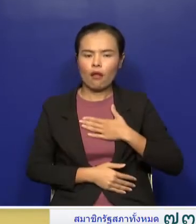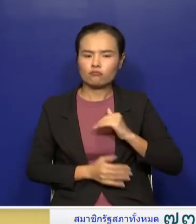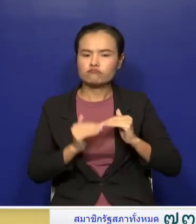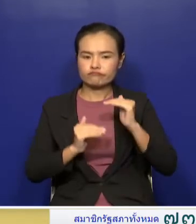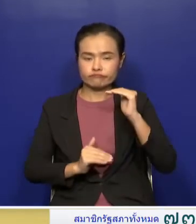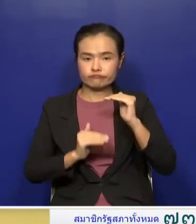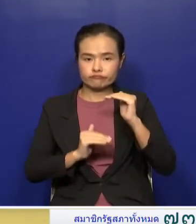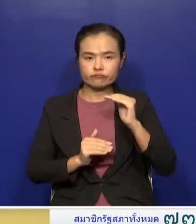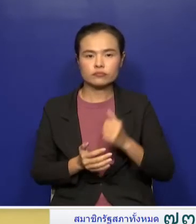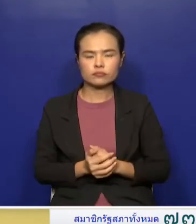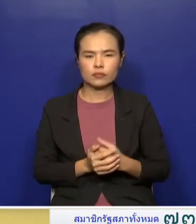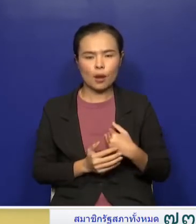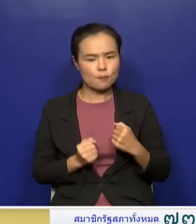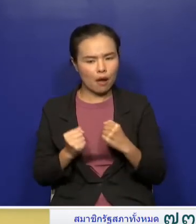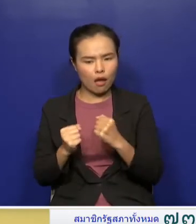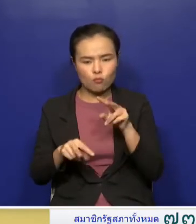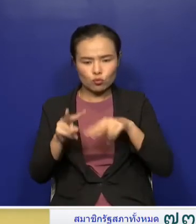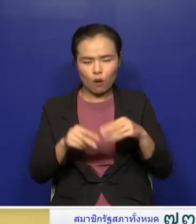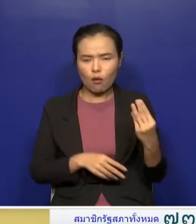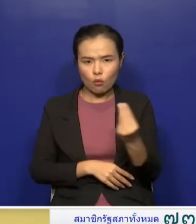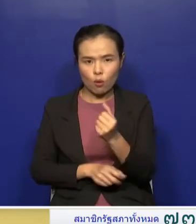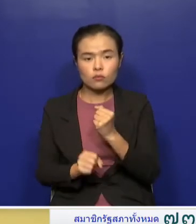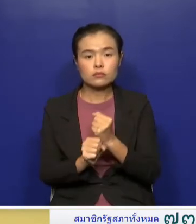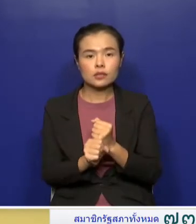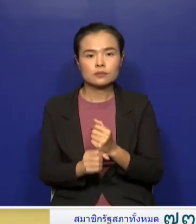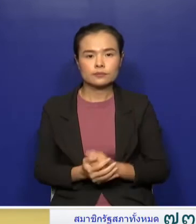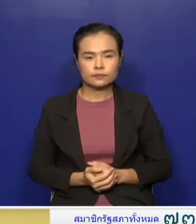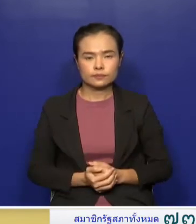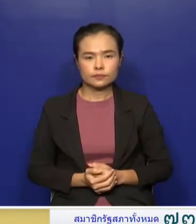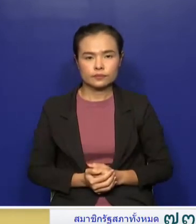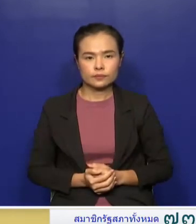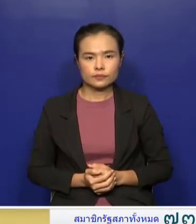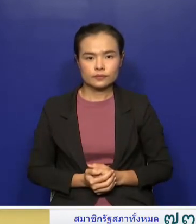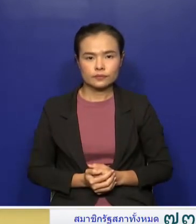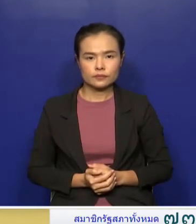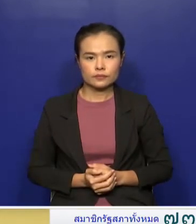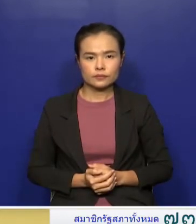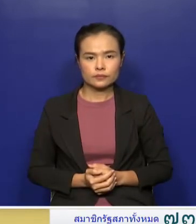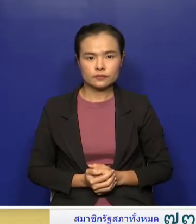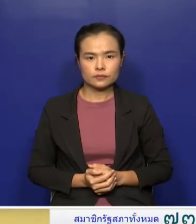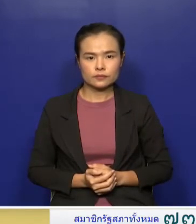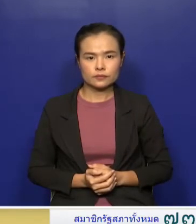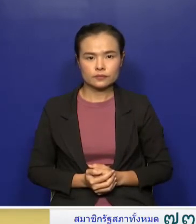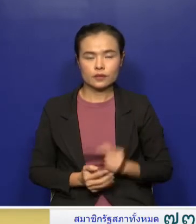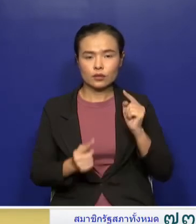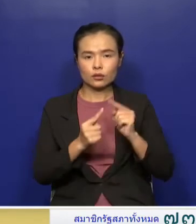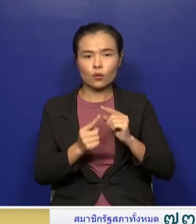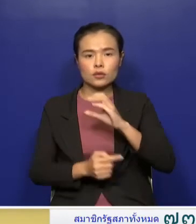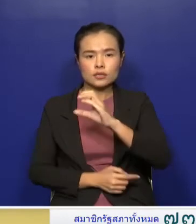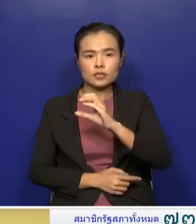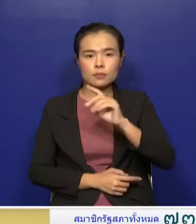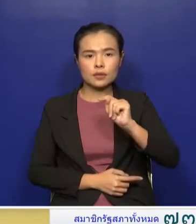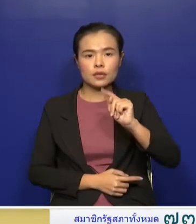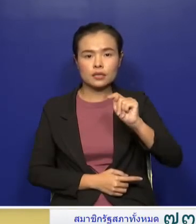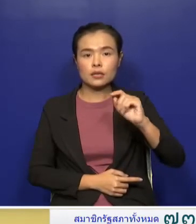ั้ เราคต้เล่งดูและเรื่องนี้แล้วก็ผมเชื่อว่า งานนี้นะครั คงจะต้องนำไปสู่เรื่องของ CPTPP ต่อไป